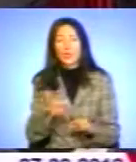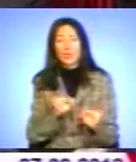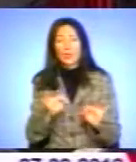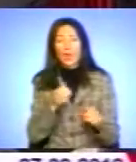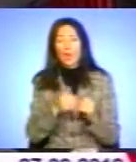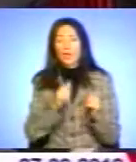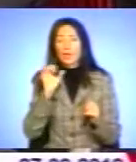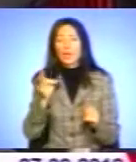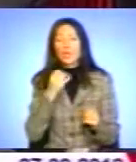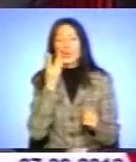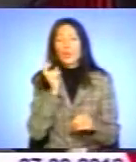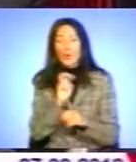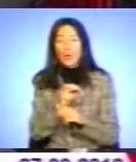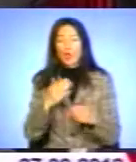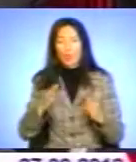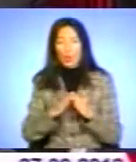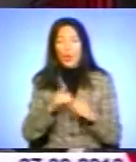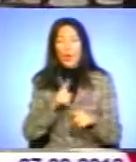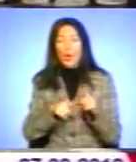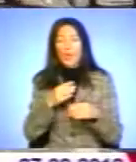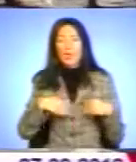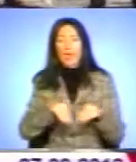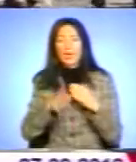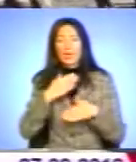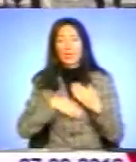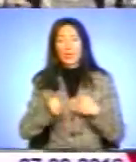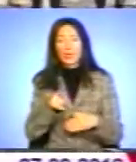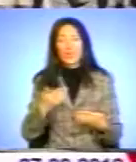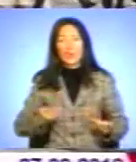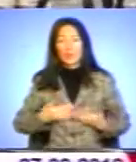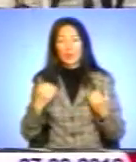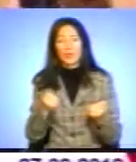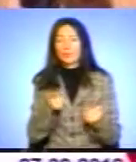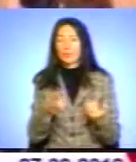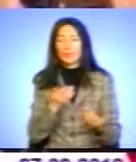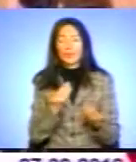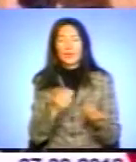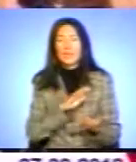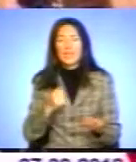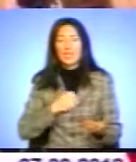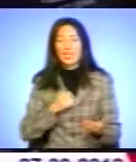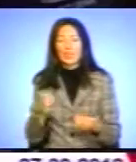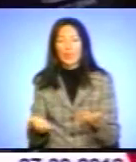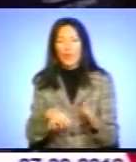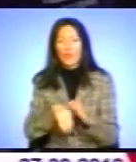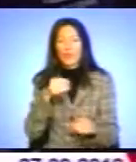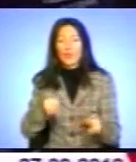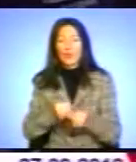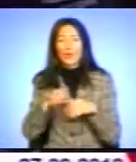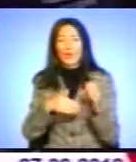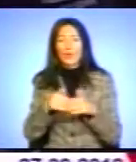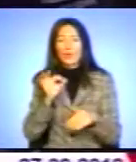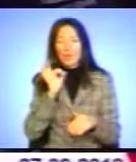приходить додому, рідні радіють, що він живий і здоровий. Проте не жаліє, що обрав цей фах. Каже, праця рятувальника – робота для